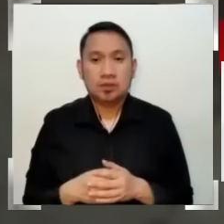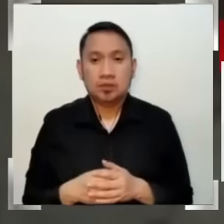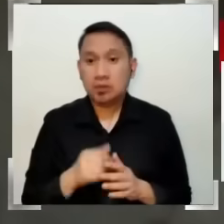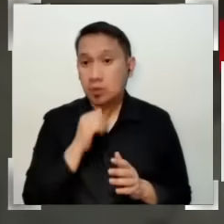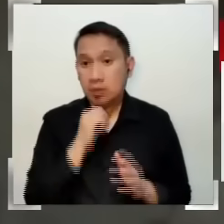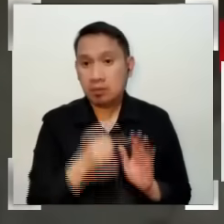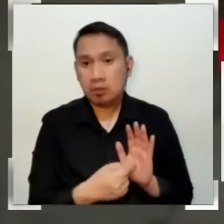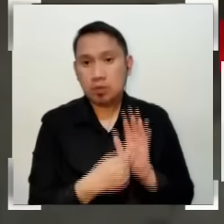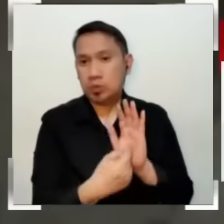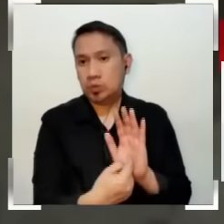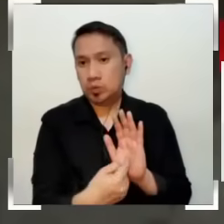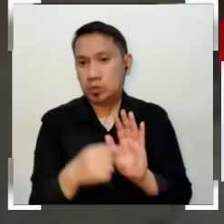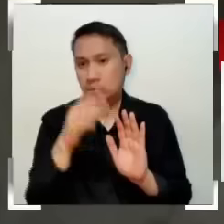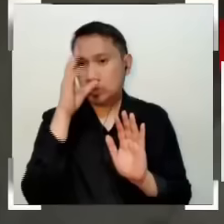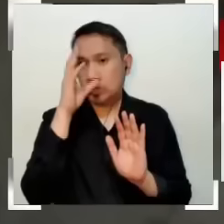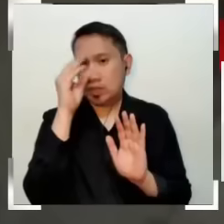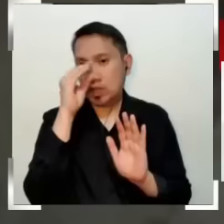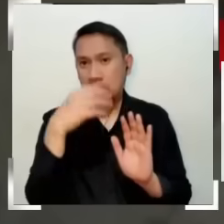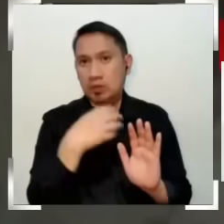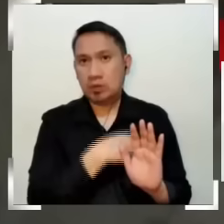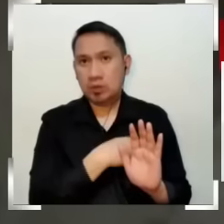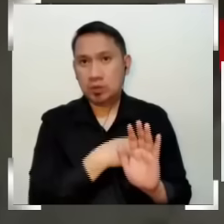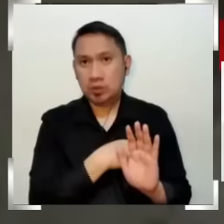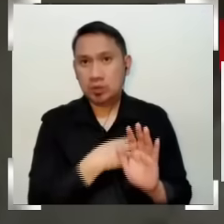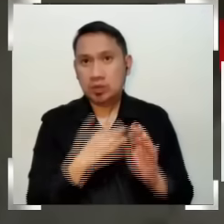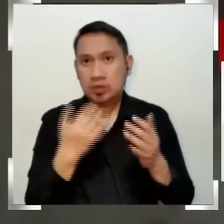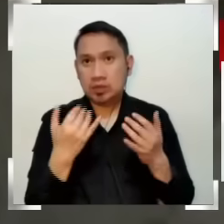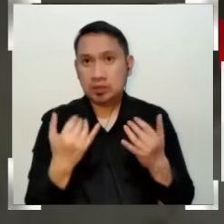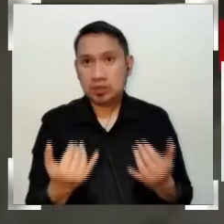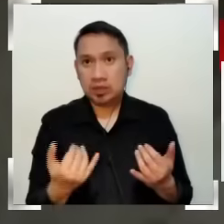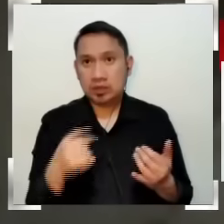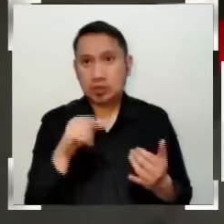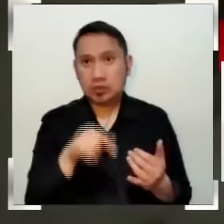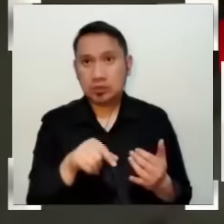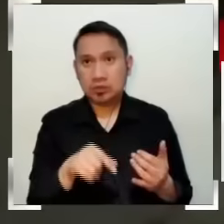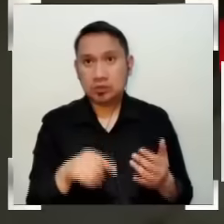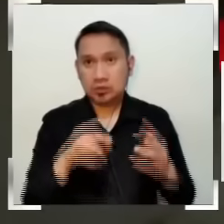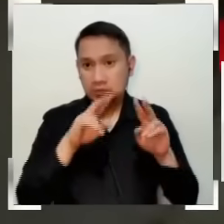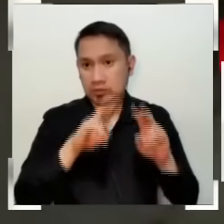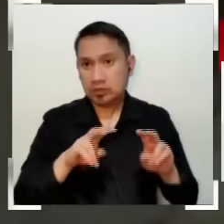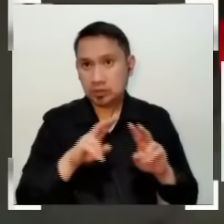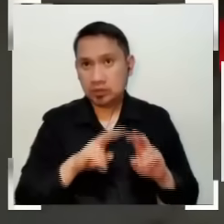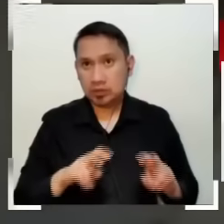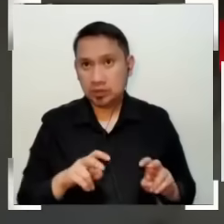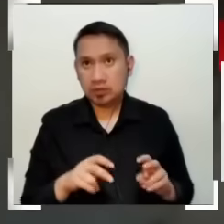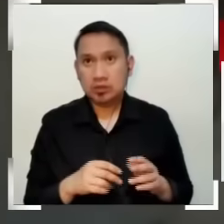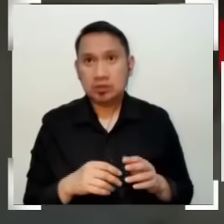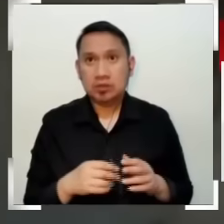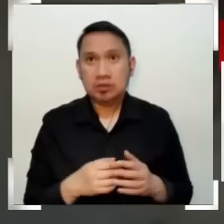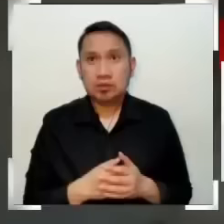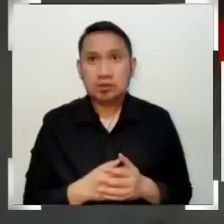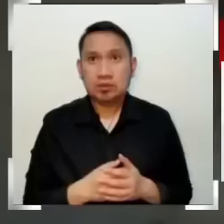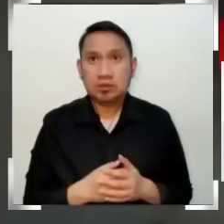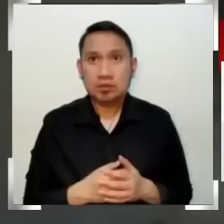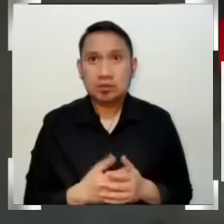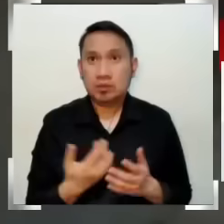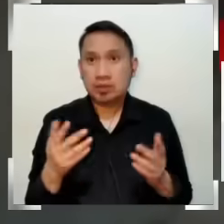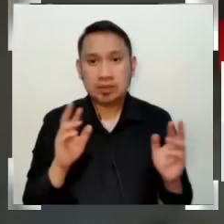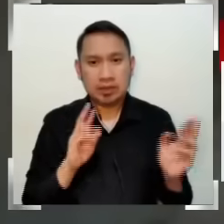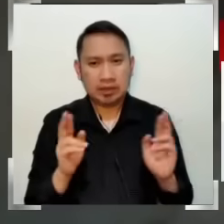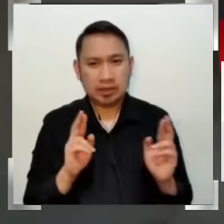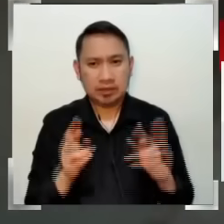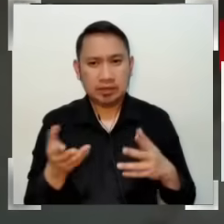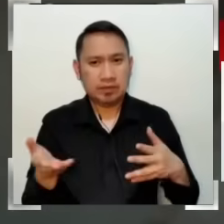Castañeda na kasalukuyan pa raw sumasa ilalim sa ballistic at paraffin tests. Inihahanda na ang mga kasong illegal discharge